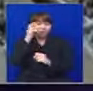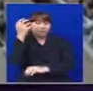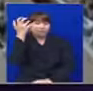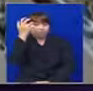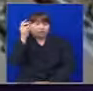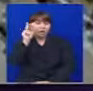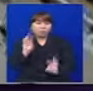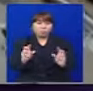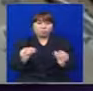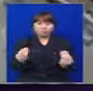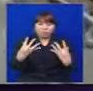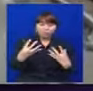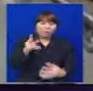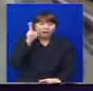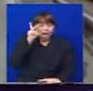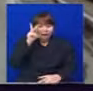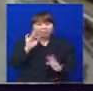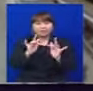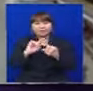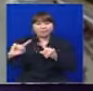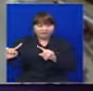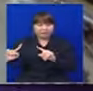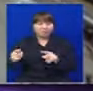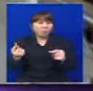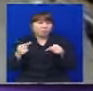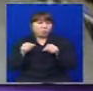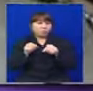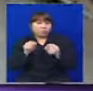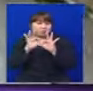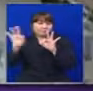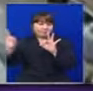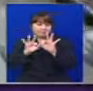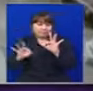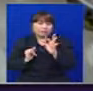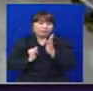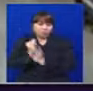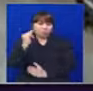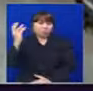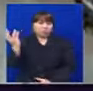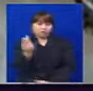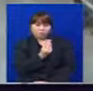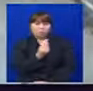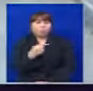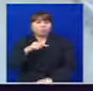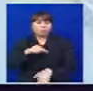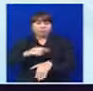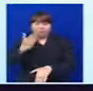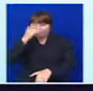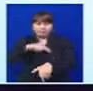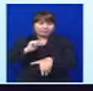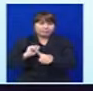ข่าววิทยุและสื่อออนไลน์ควบคู่กับการนำเสนอเนื้อหาที่ถูกต้องรวดเร็วและทันต่อเหตุ